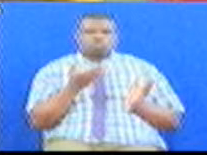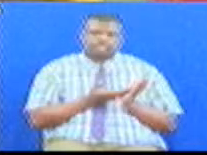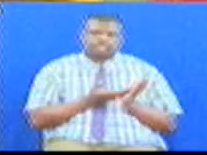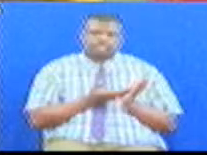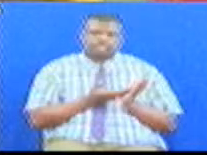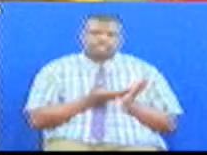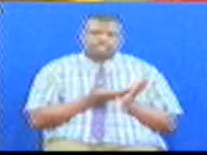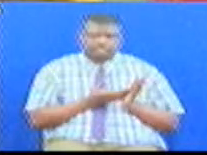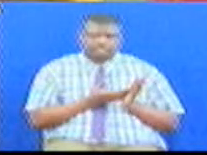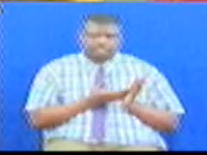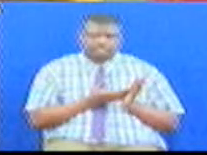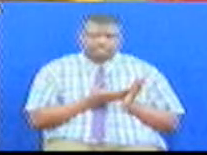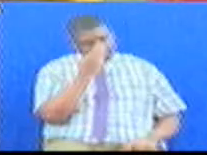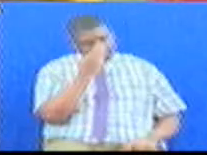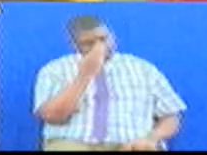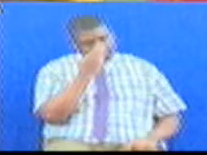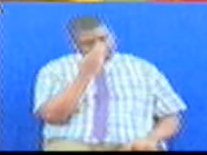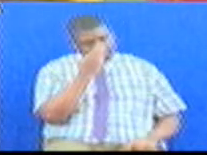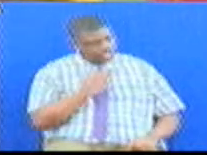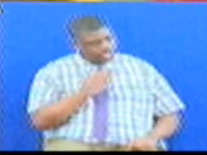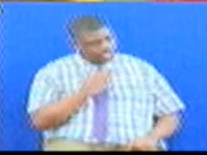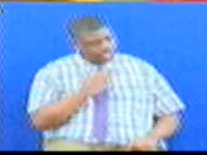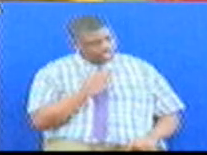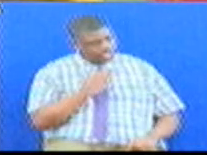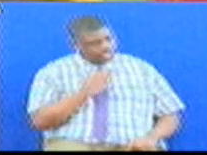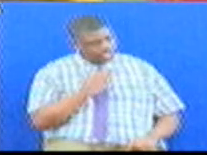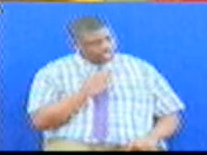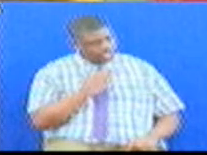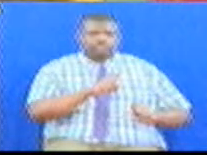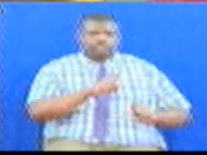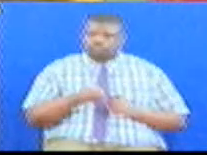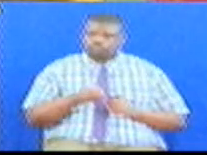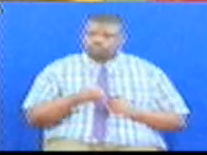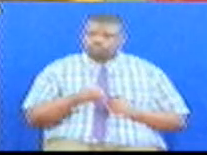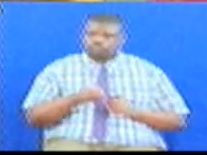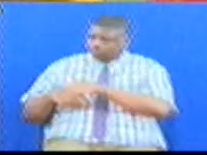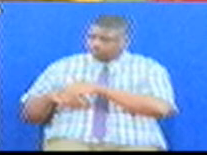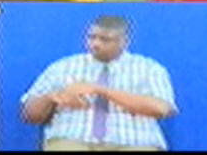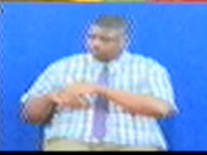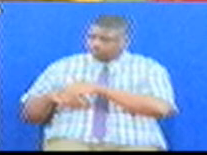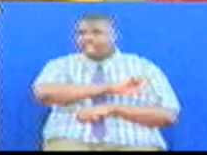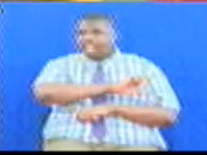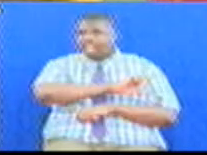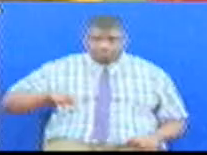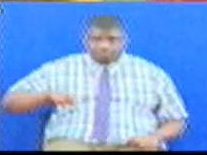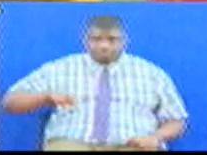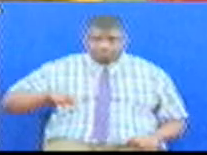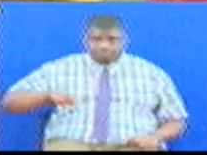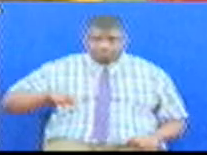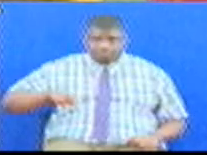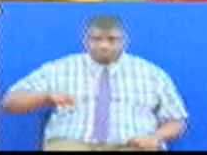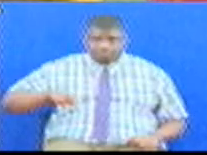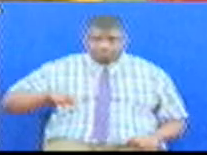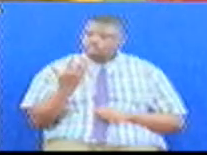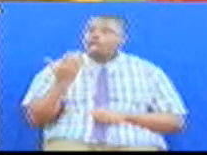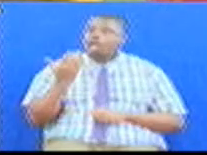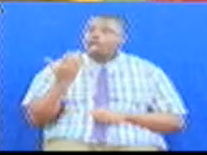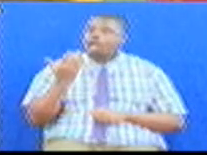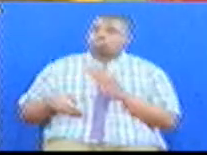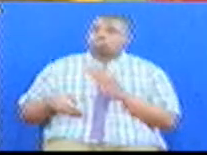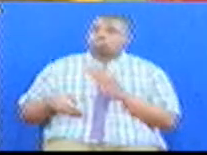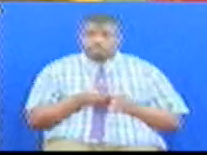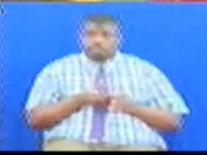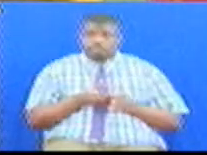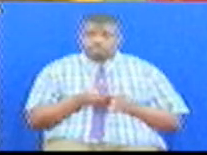mkatafuta kuhoji namna ambavyo tangu tumeingia 2015 mwishoni mpaka